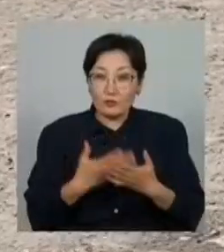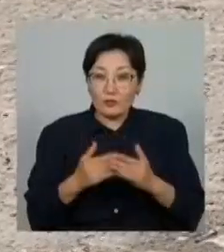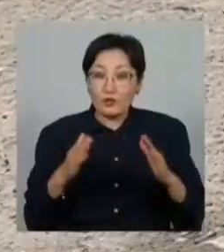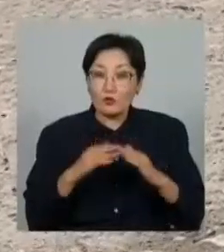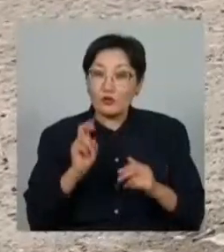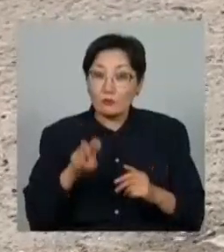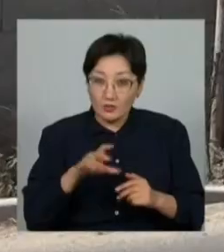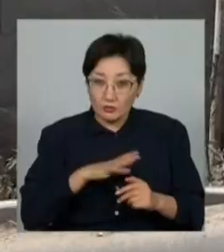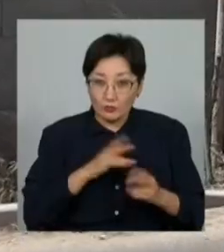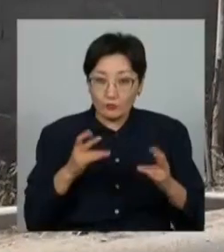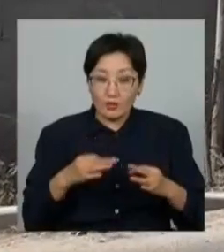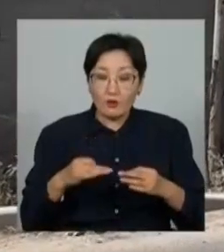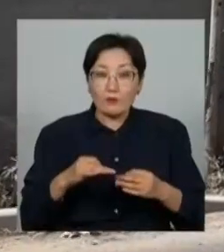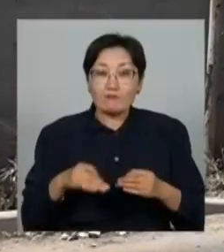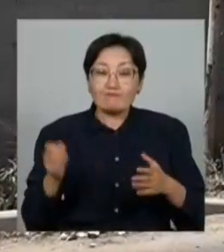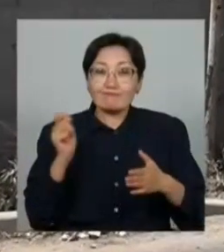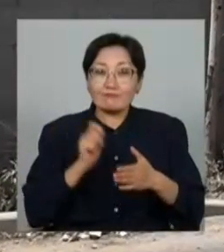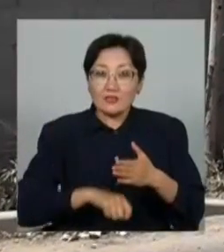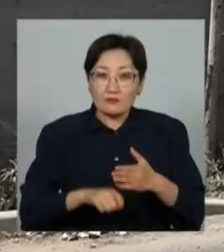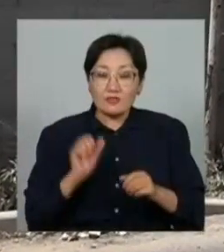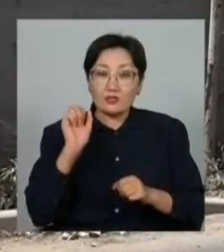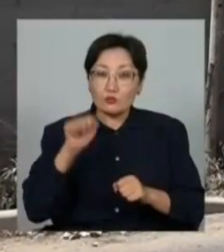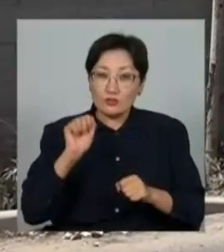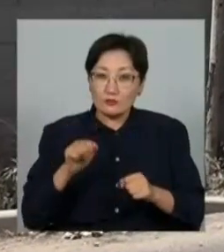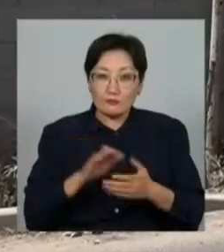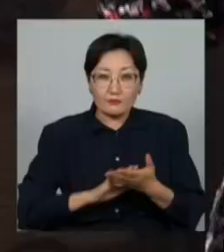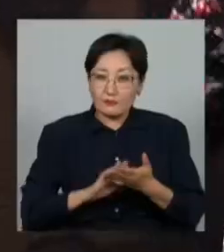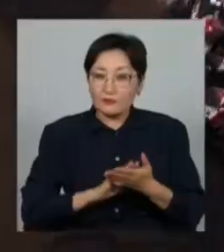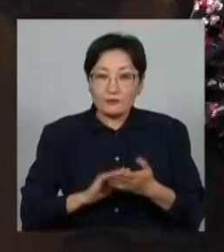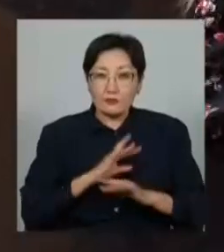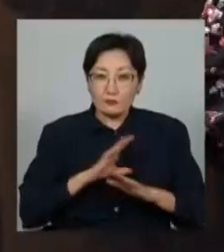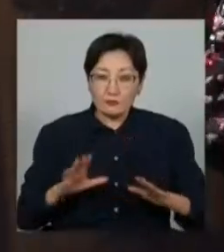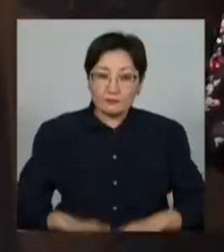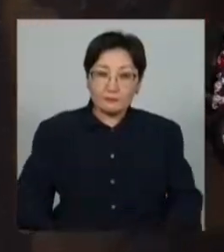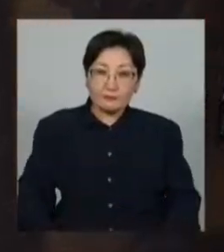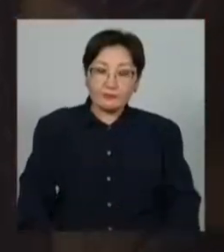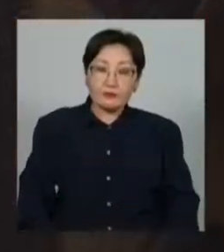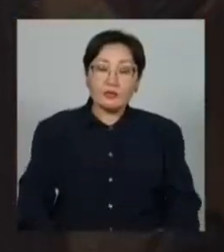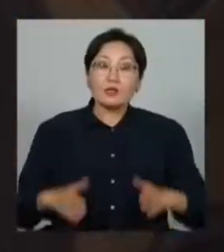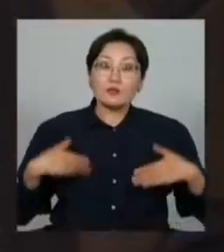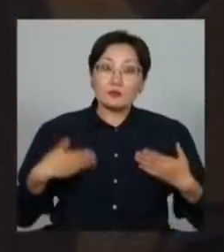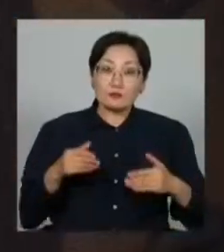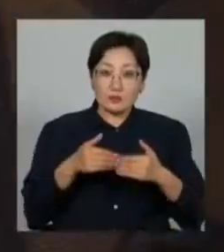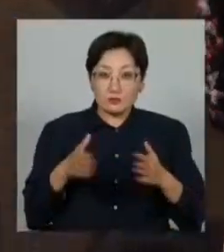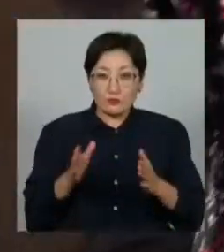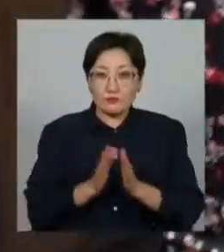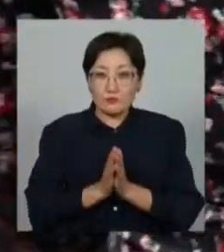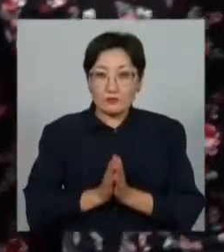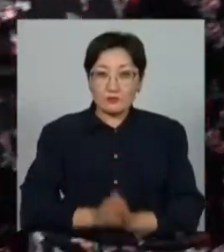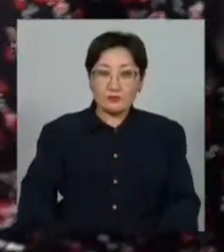барып та көрдік. Алайда тастай берік дарбазаны қаққаннан басқа амалымыз болмады. Здравствуйте, откройте дверь, пожалуйста.